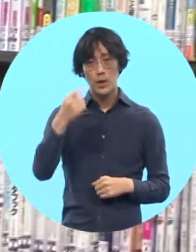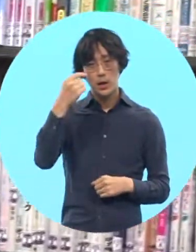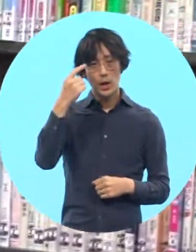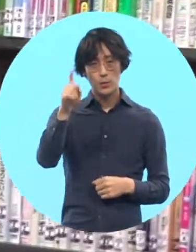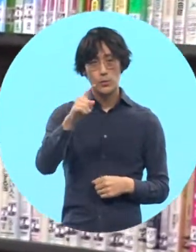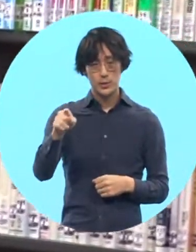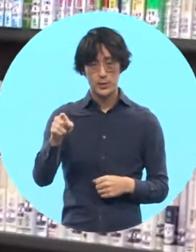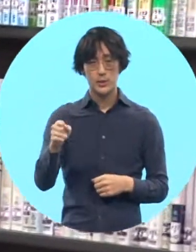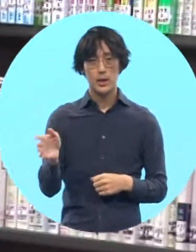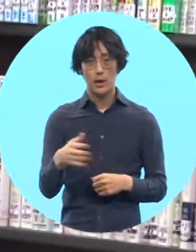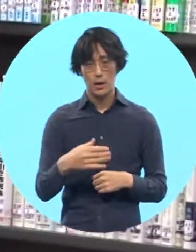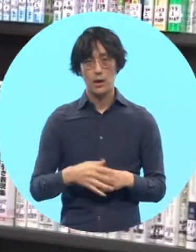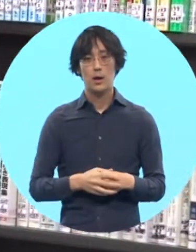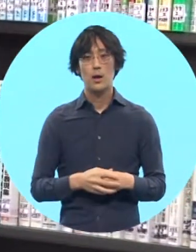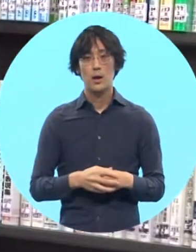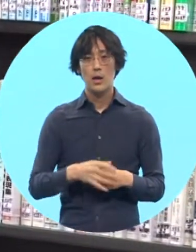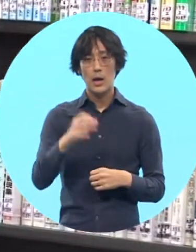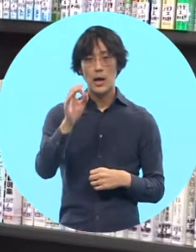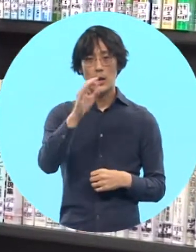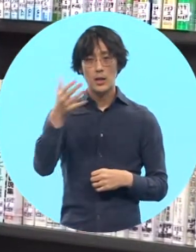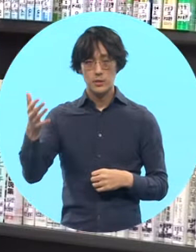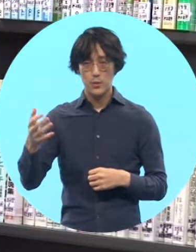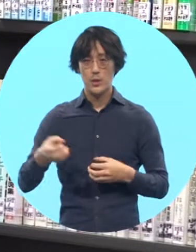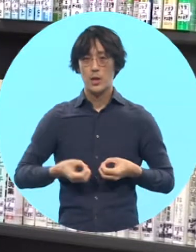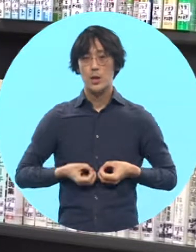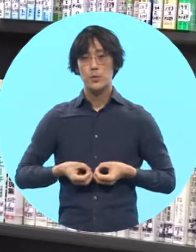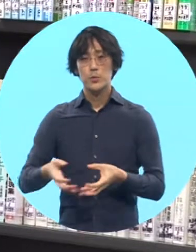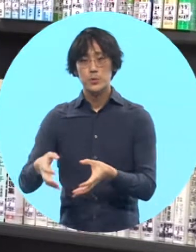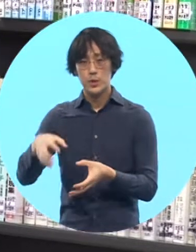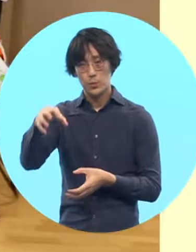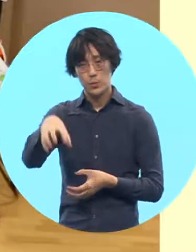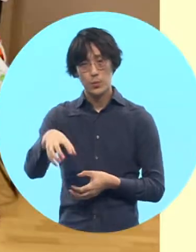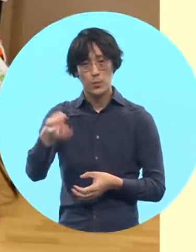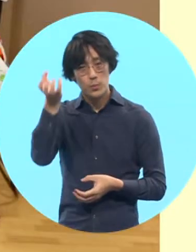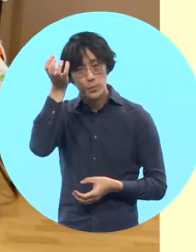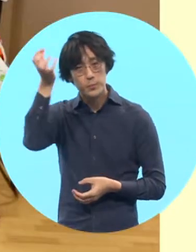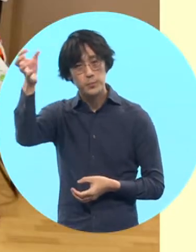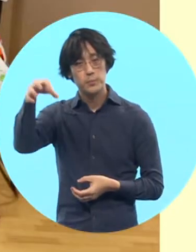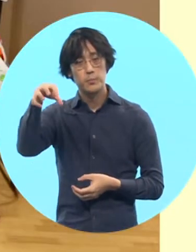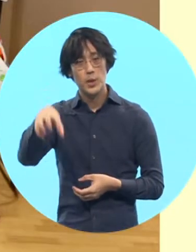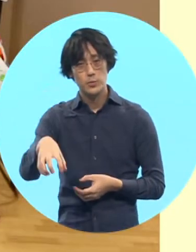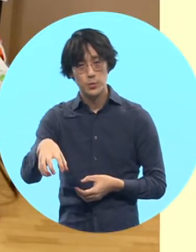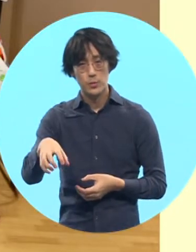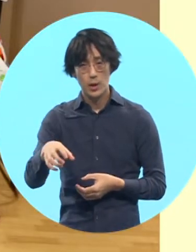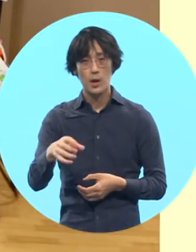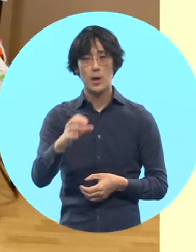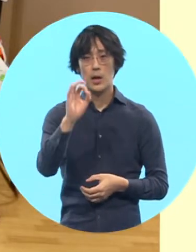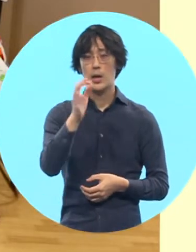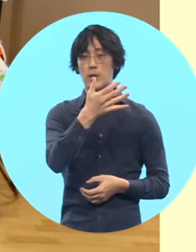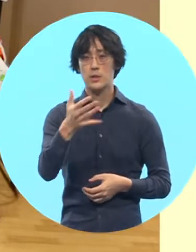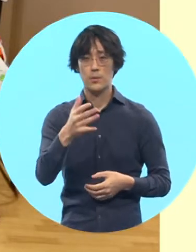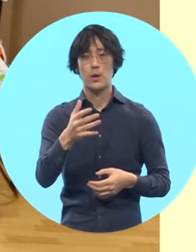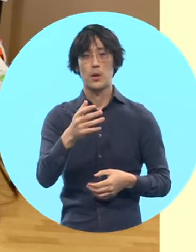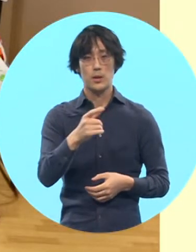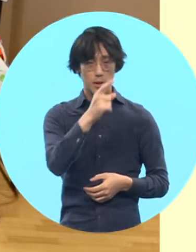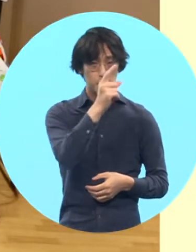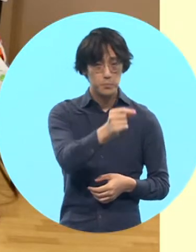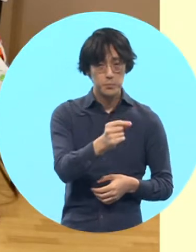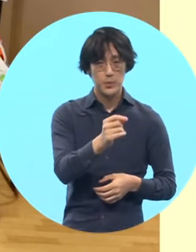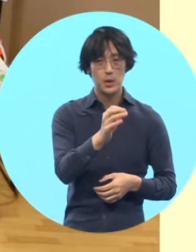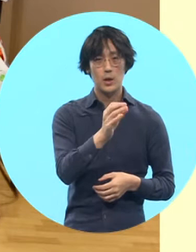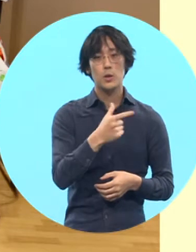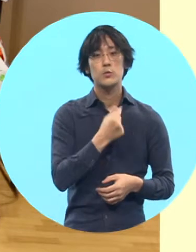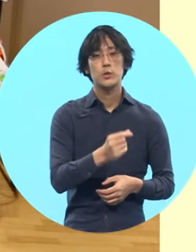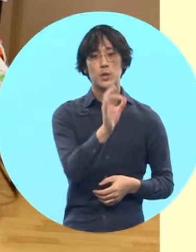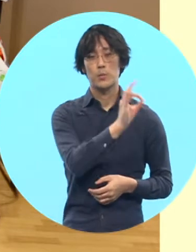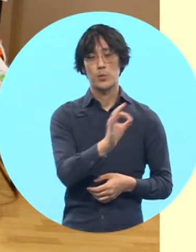の方から、金沢でふるさとを思い出す場所ですとか、金沢で出会ったお気に入りのものをテーマに写真を